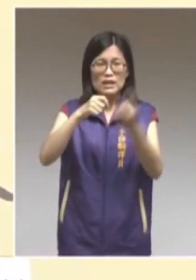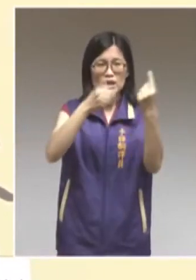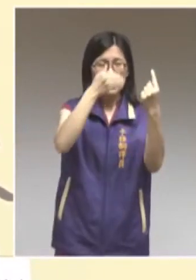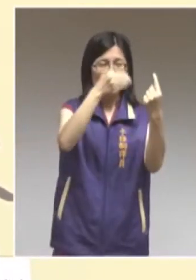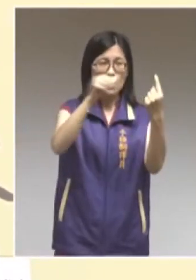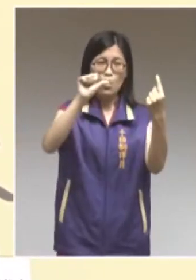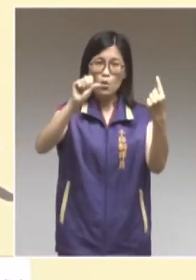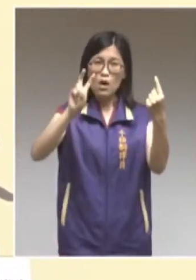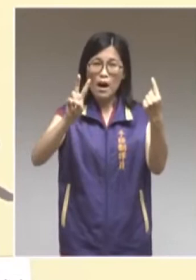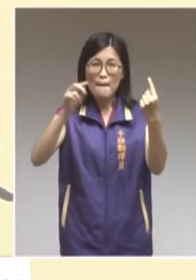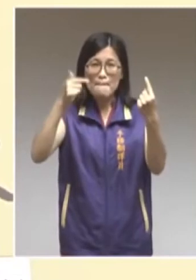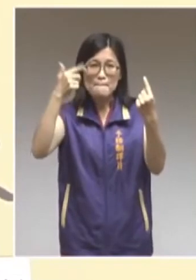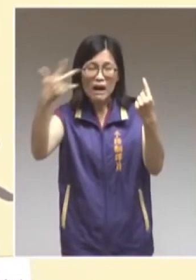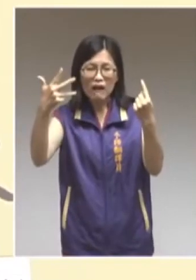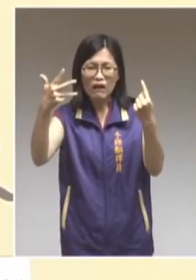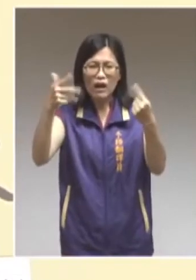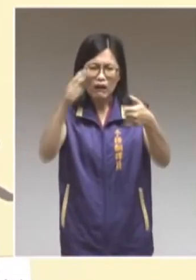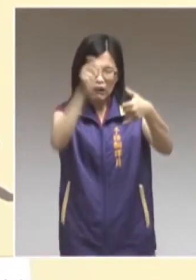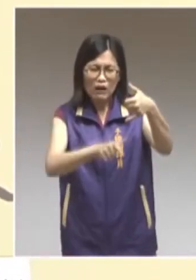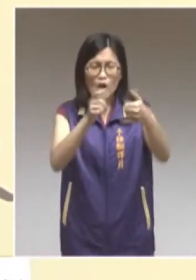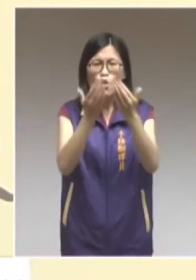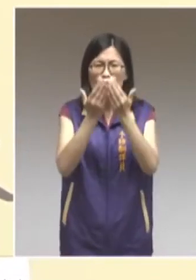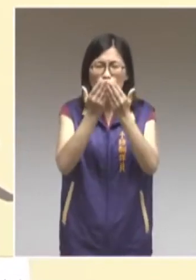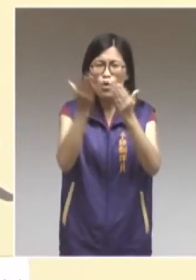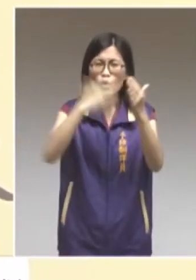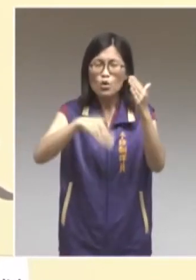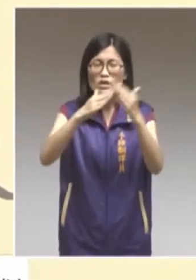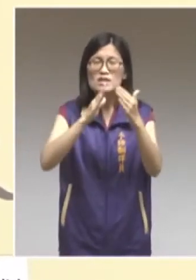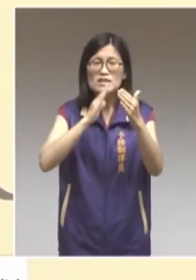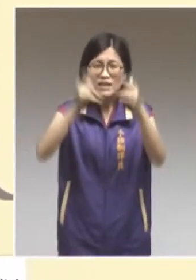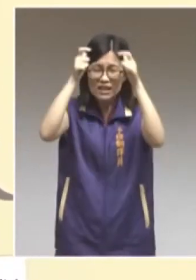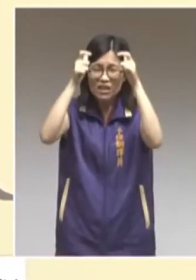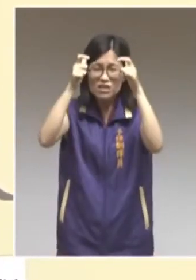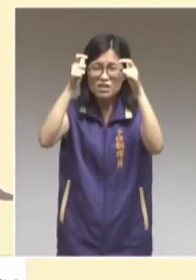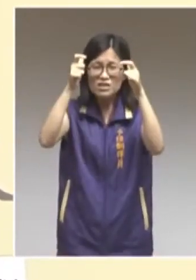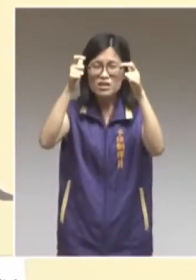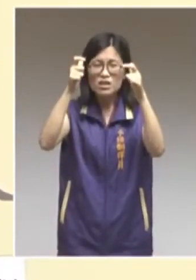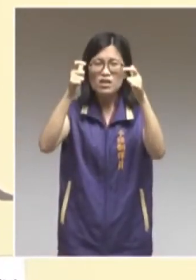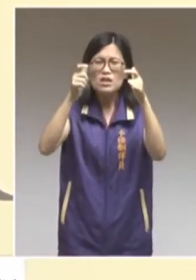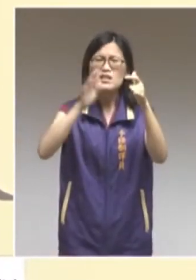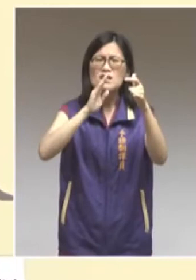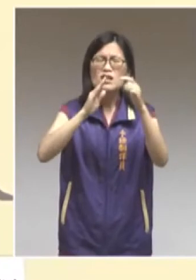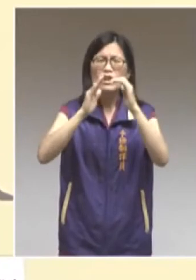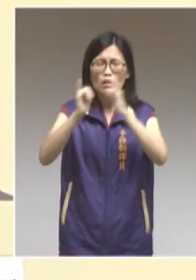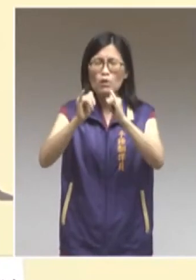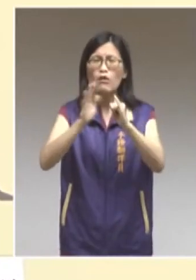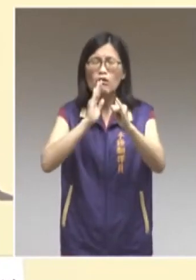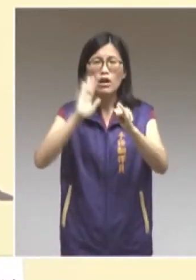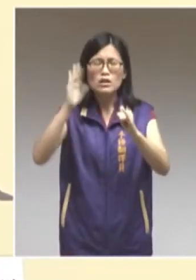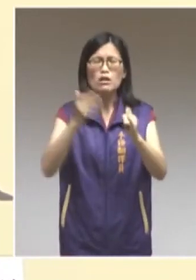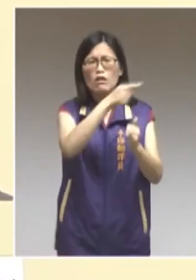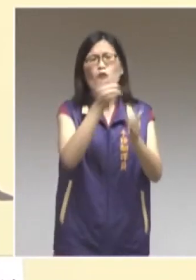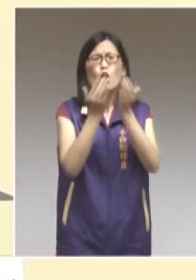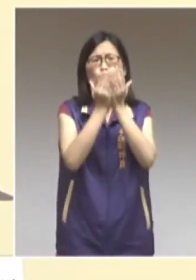19528这个个案那本身它是就读学校，它虽然是高雄市籍，但它就读的学校就是在